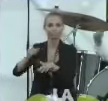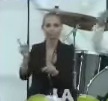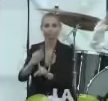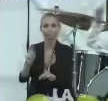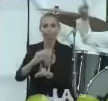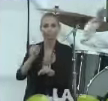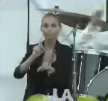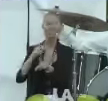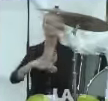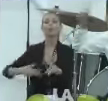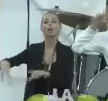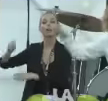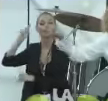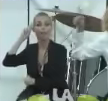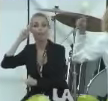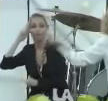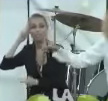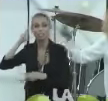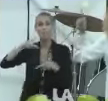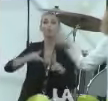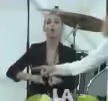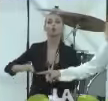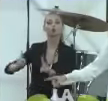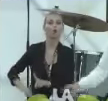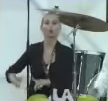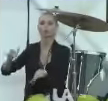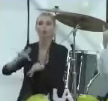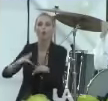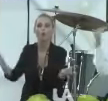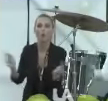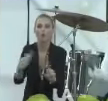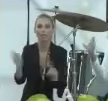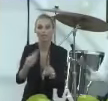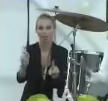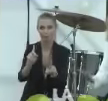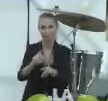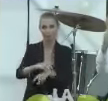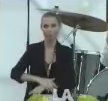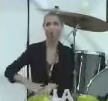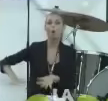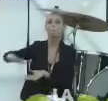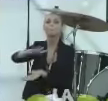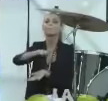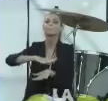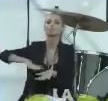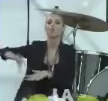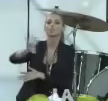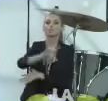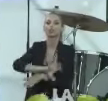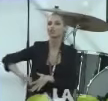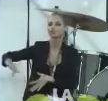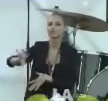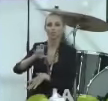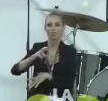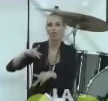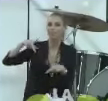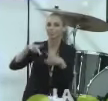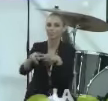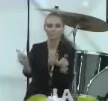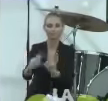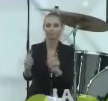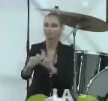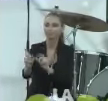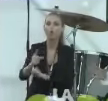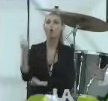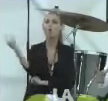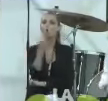anche perché avrebbe abolito veramente le province, lo sappiamo. Ve l'abbiamo detto, l'unica cosa certa che c'è nel decreto delle